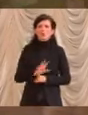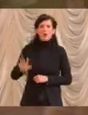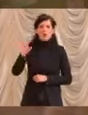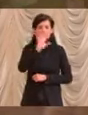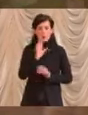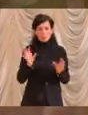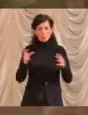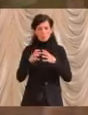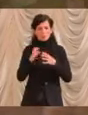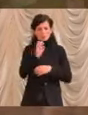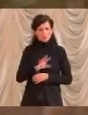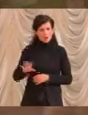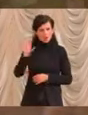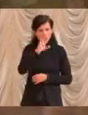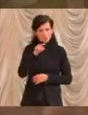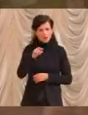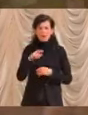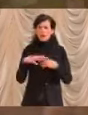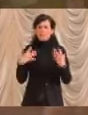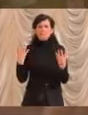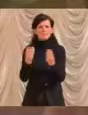a 27 e di tutta l'area euro.